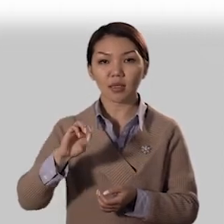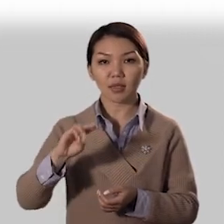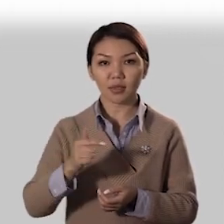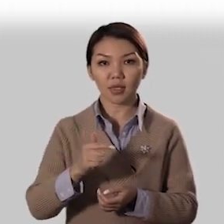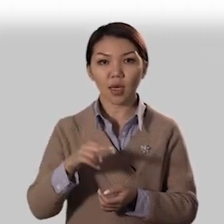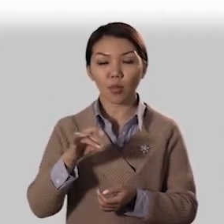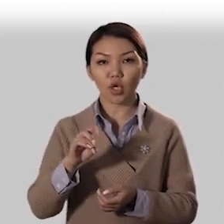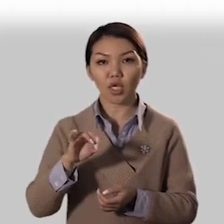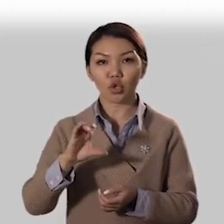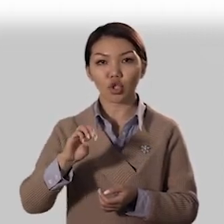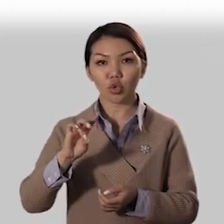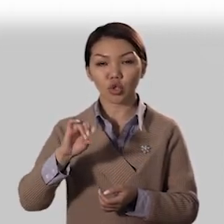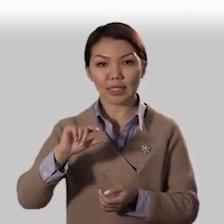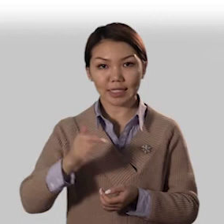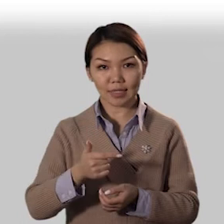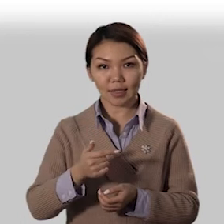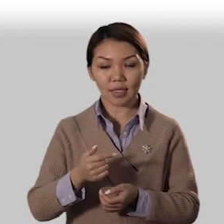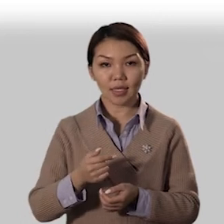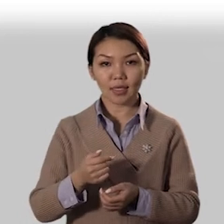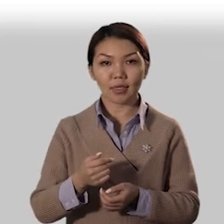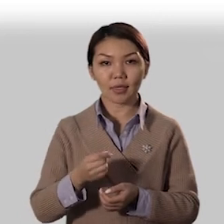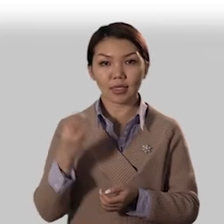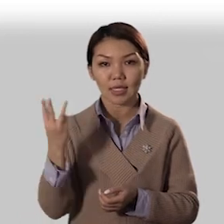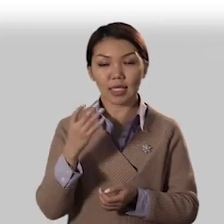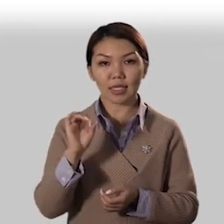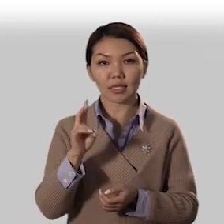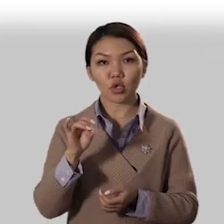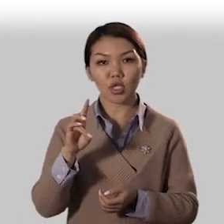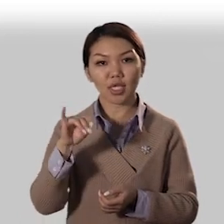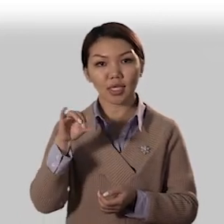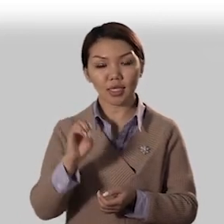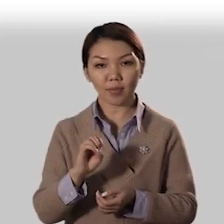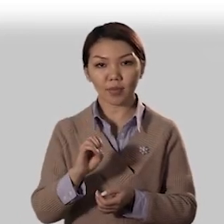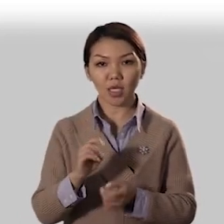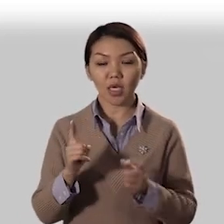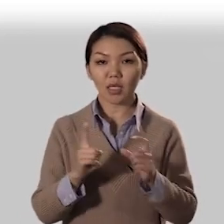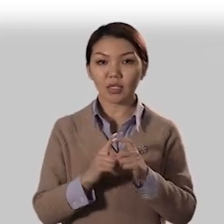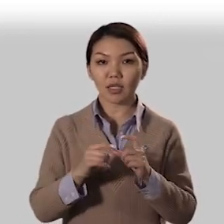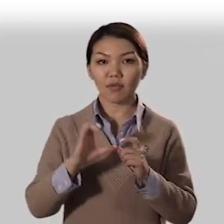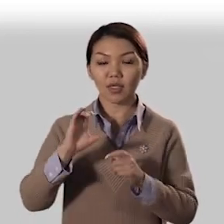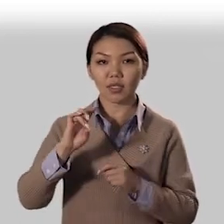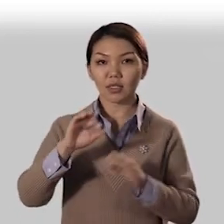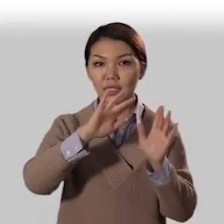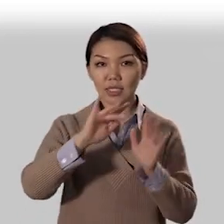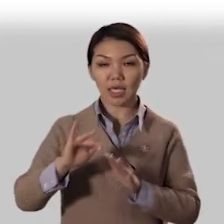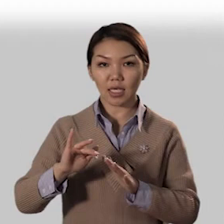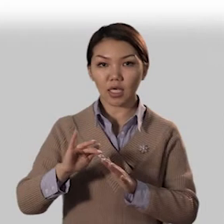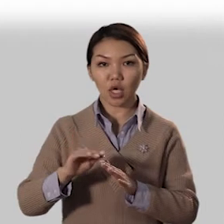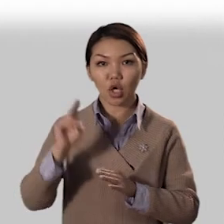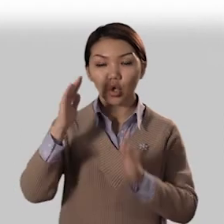существительные третьего склонения слова снег восторг дом